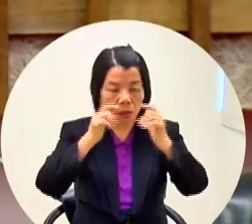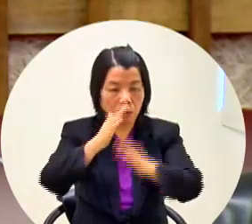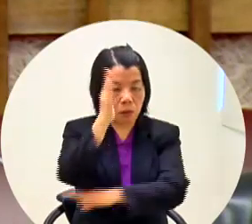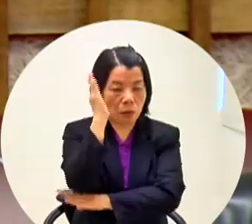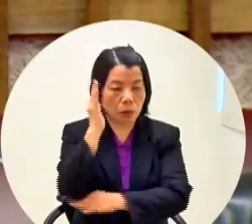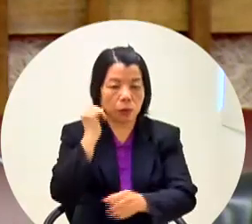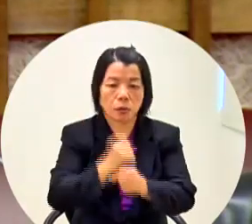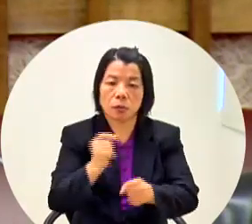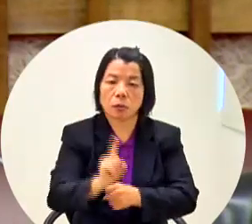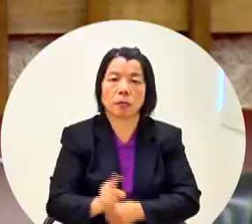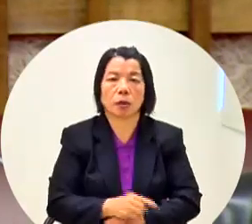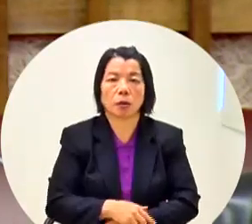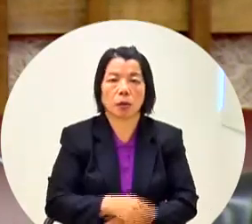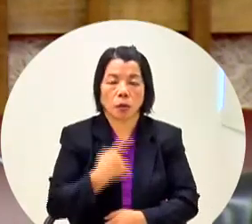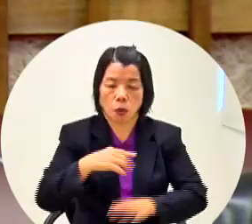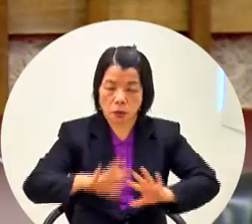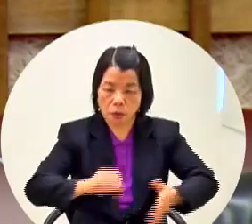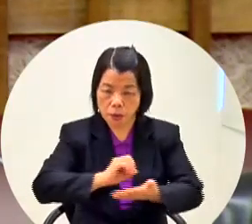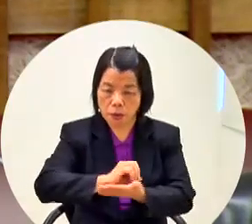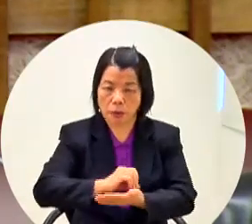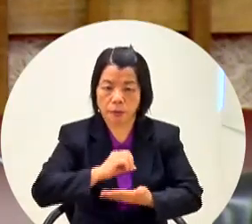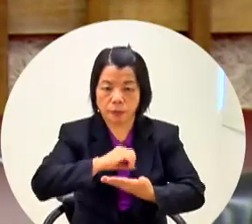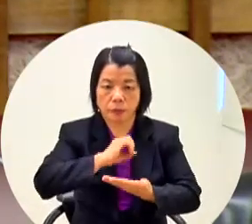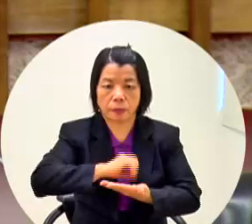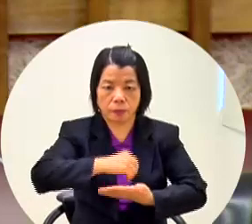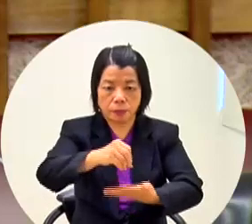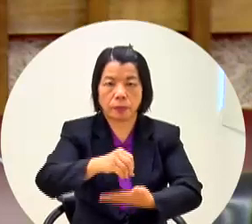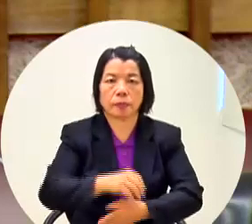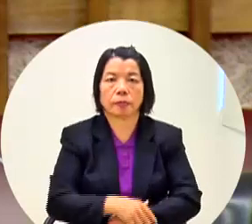那我在这里也提到。